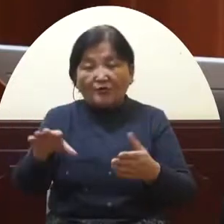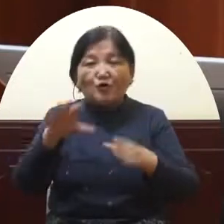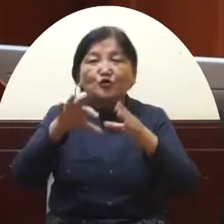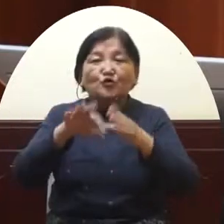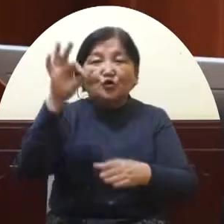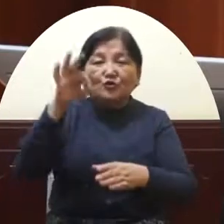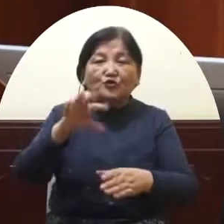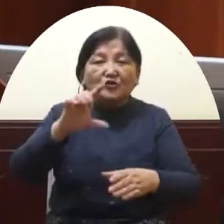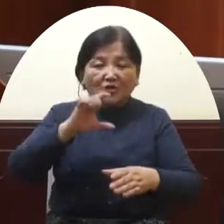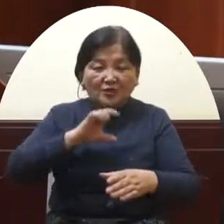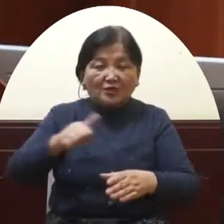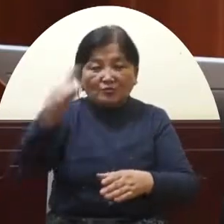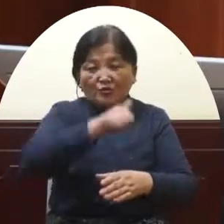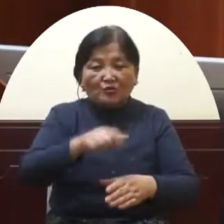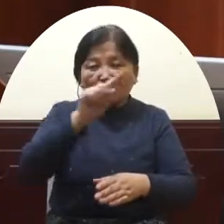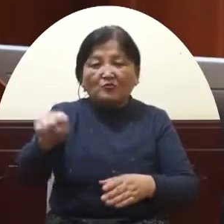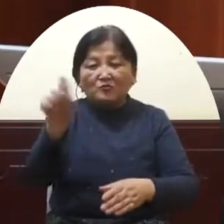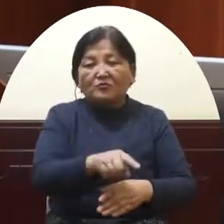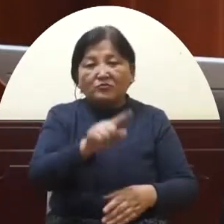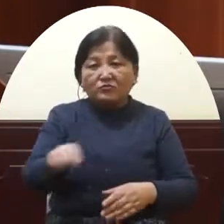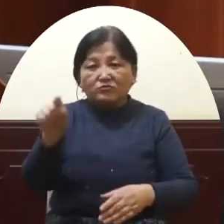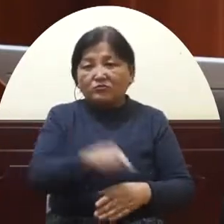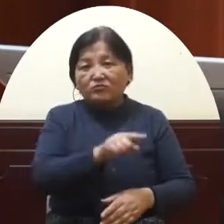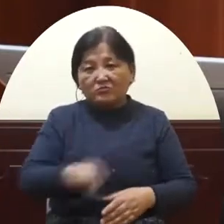эрхийг зөрчиж иржээ.